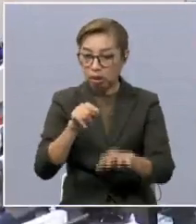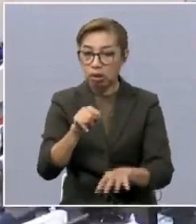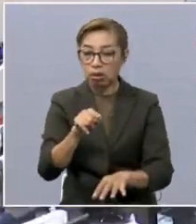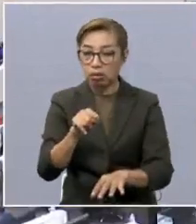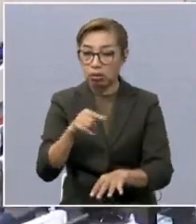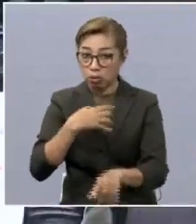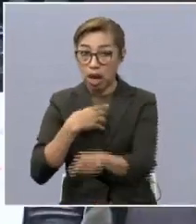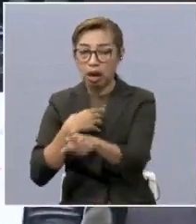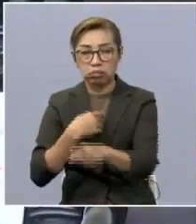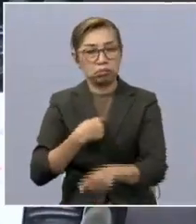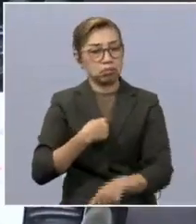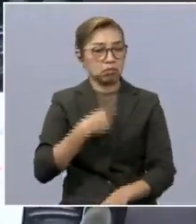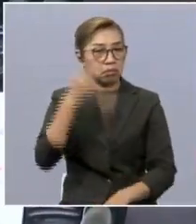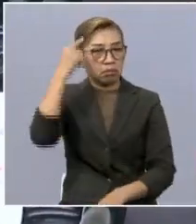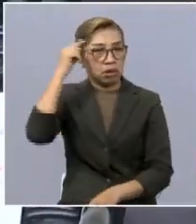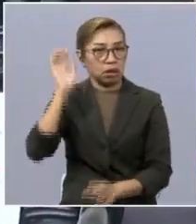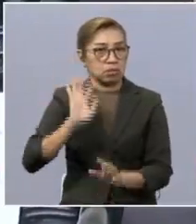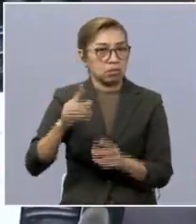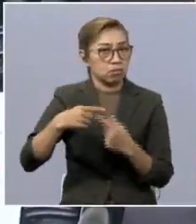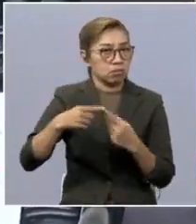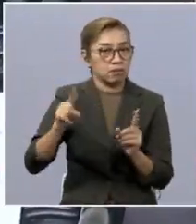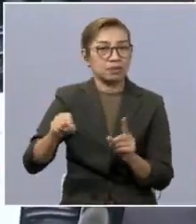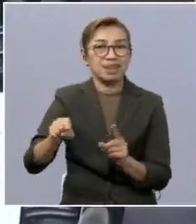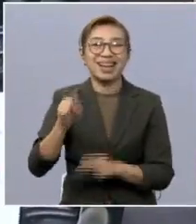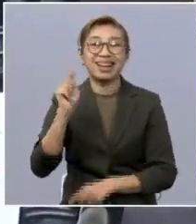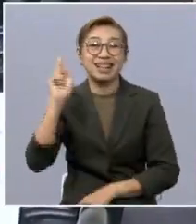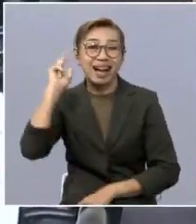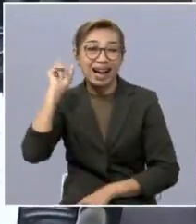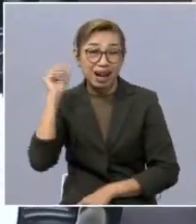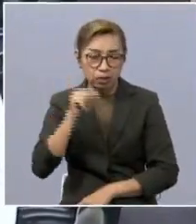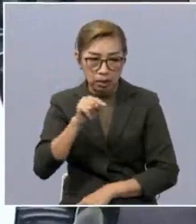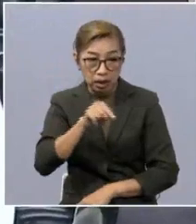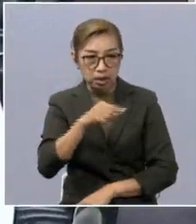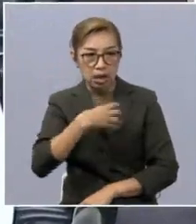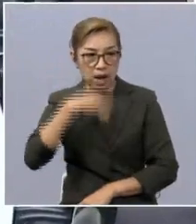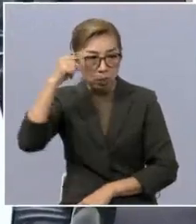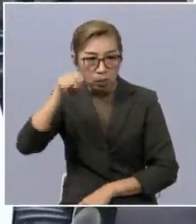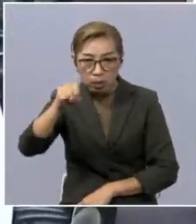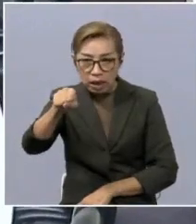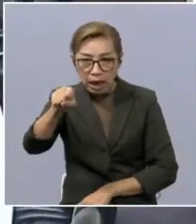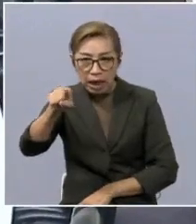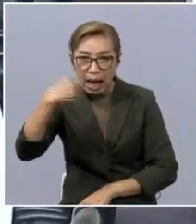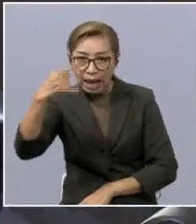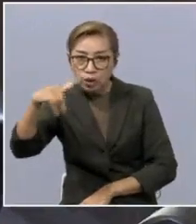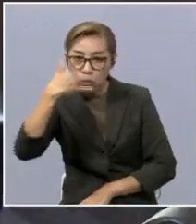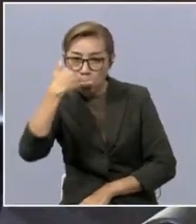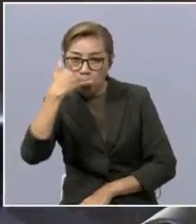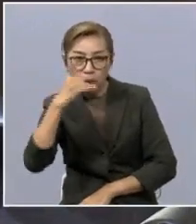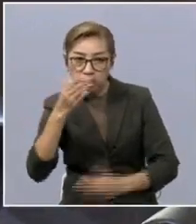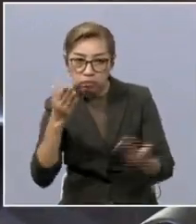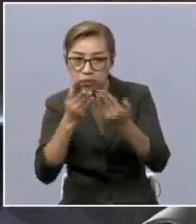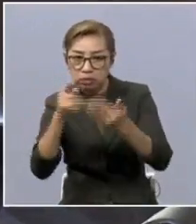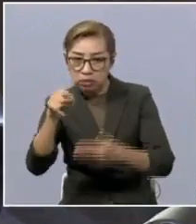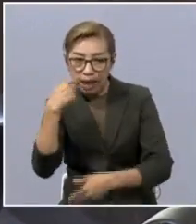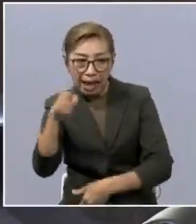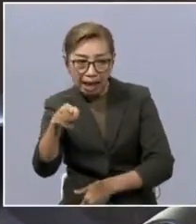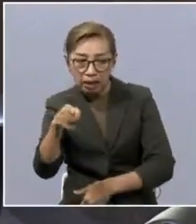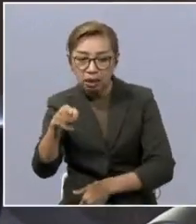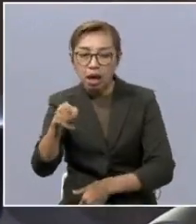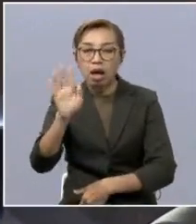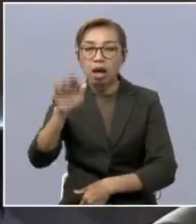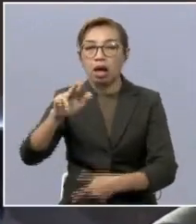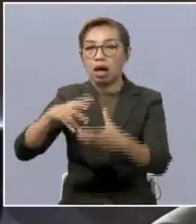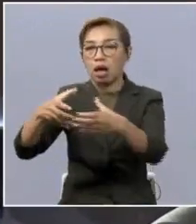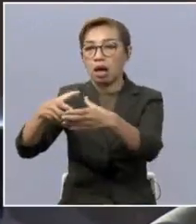ติมท่านผู้ชมฮะรายงานข่าวเนี่ยระบุว่าเป็นแกนนำของพรรคพลังประชารัฐรายหนึ่งฮะต่อสายโทรศั